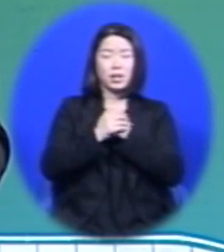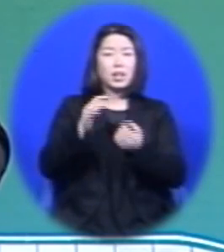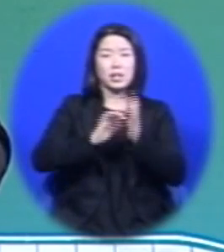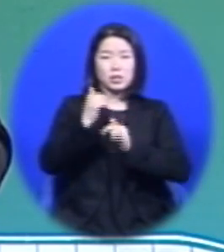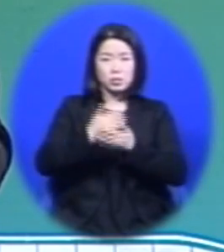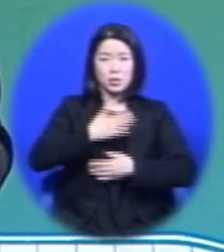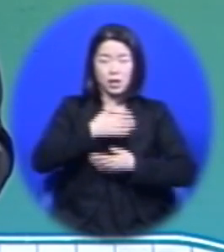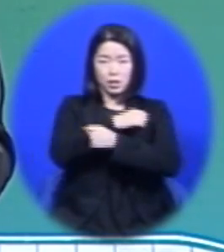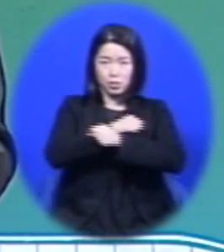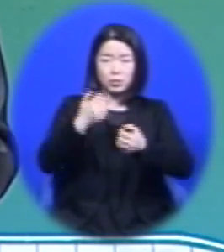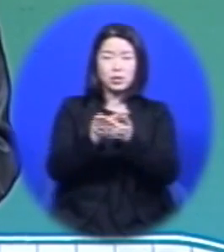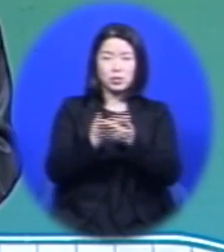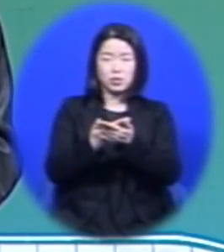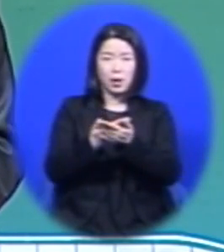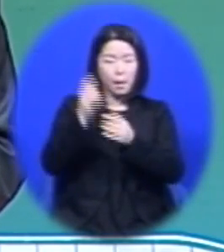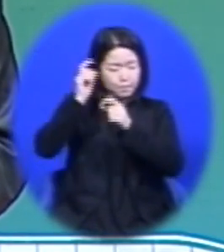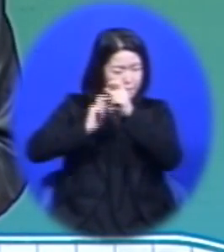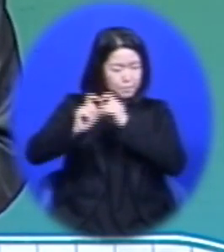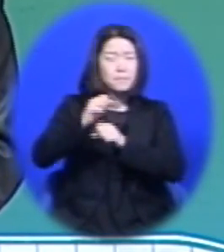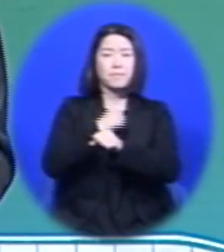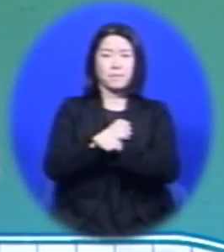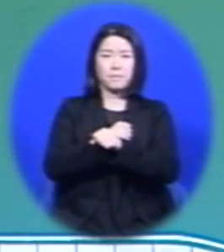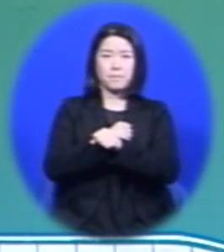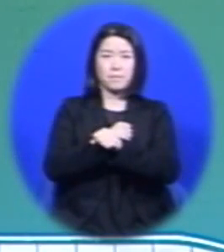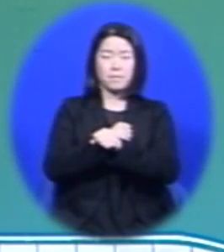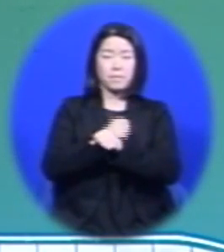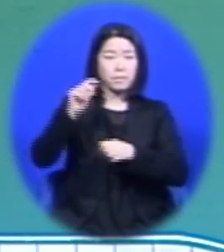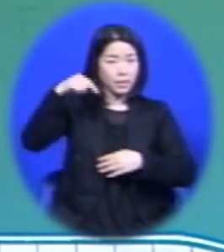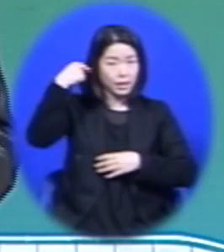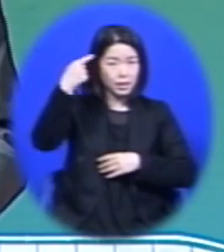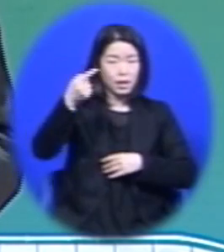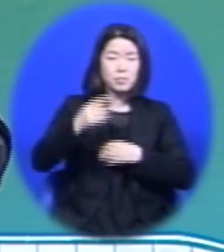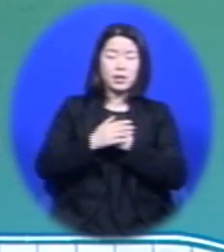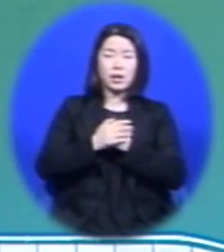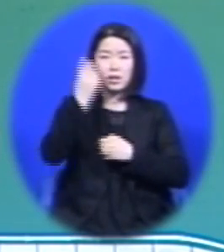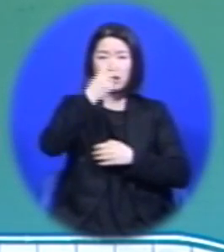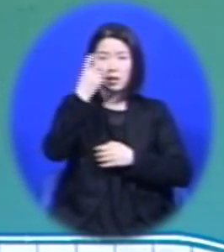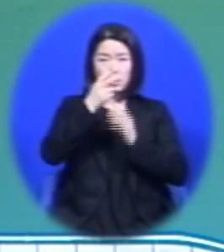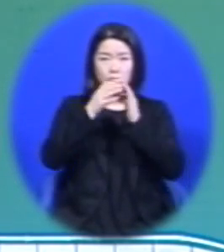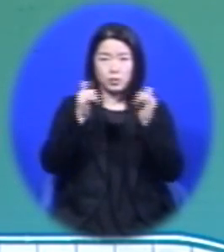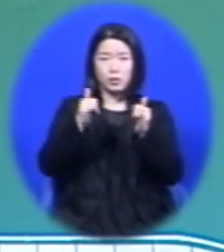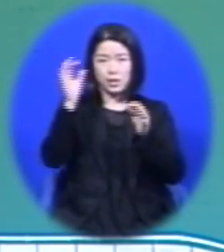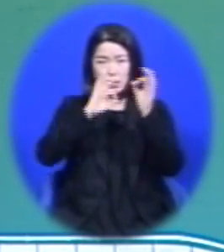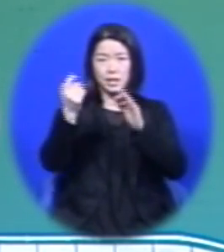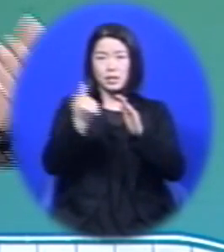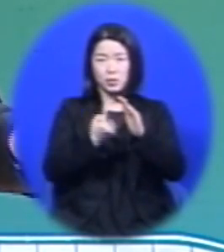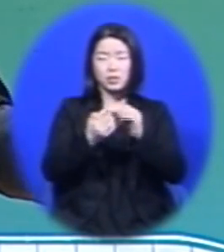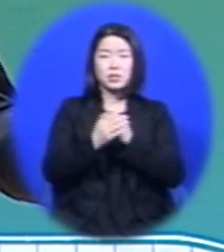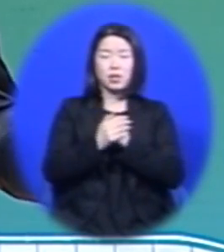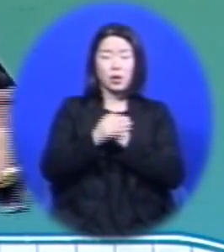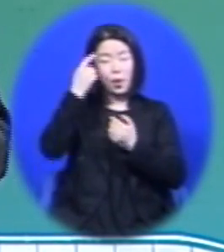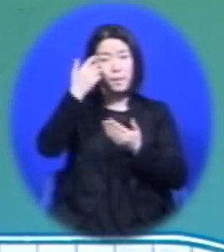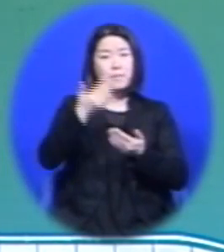용서해 주세요, 그러면서 그가 밤을 샜습니다. 그 다음날 교도관이 찾아왔습니다. 그에게